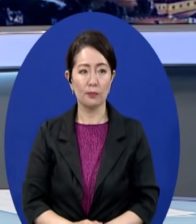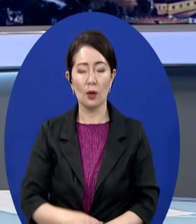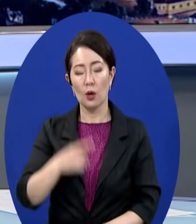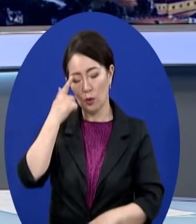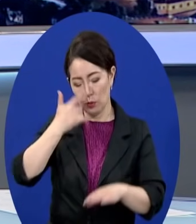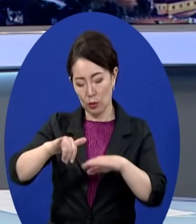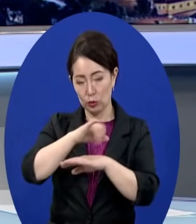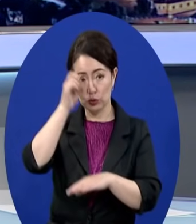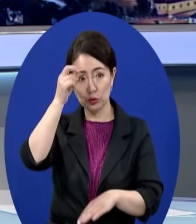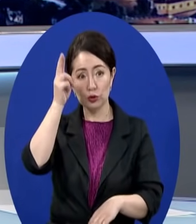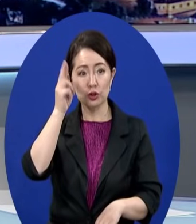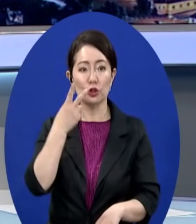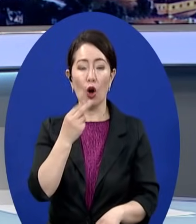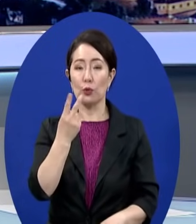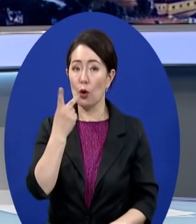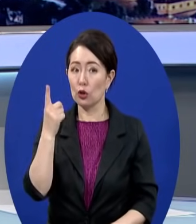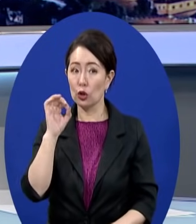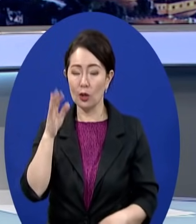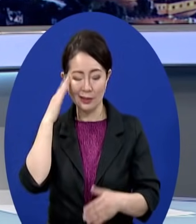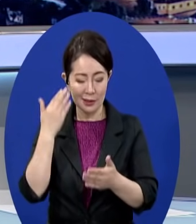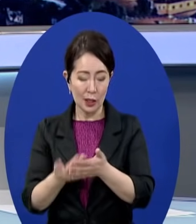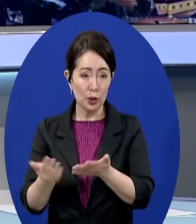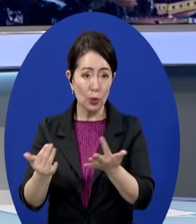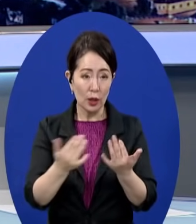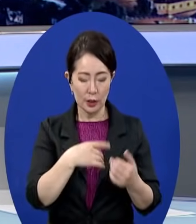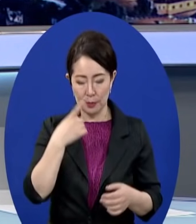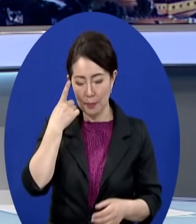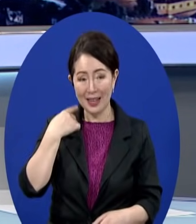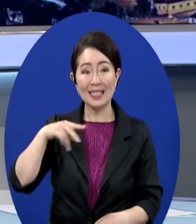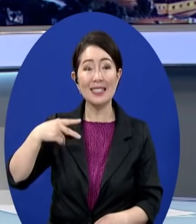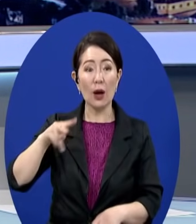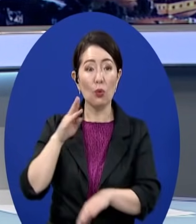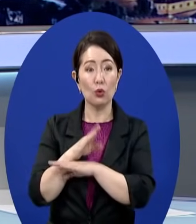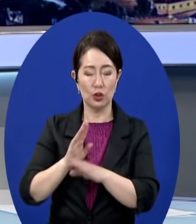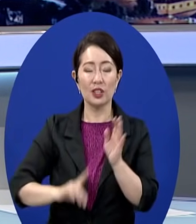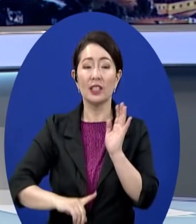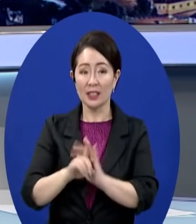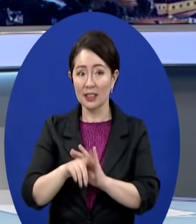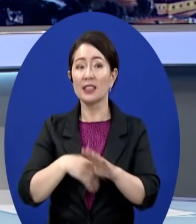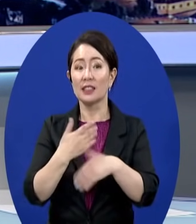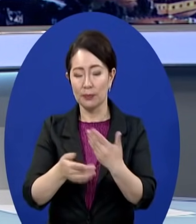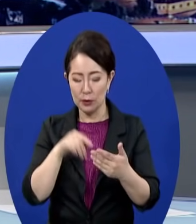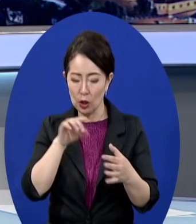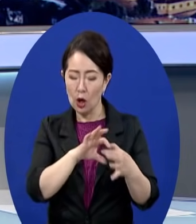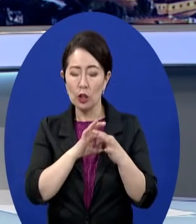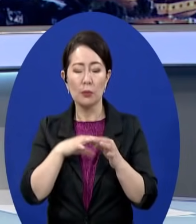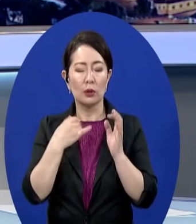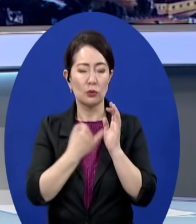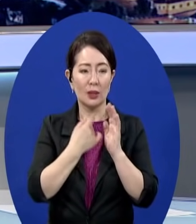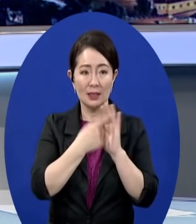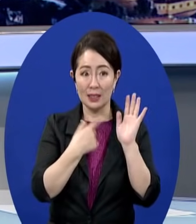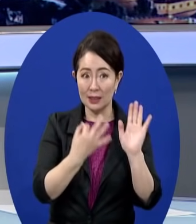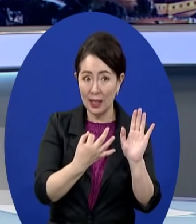Монгол Улсын Ерөнхийлөгчийн 2021 оны ээлжид сонгуулийн санал хураалт энэ лав гарх маргааш улс орон дээр болно. Үүнтэй холбоотойгоор энэ сарын 8-наас 10-нд